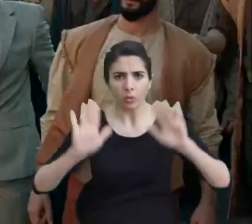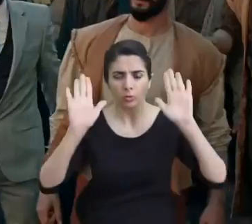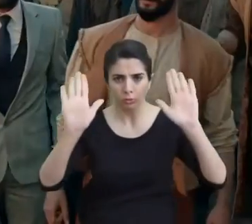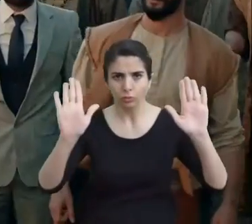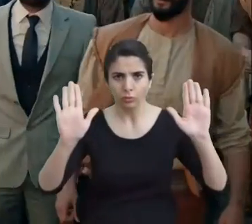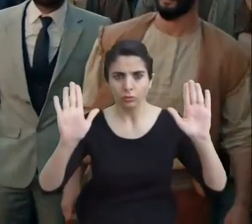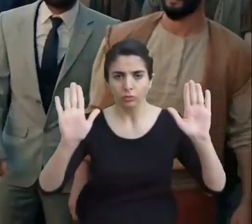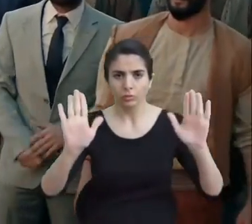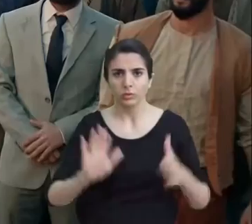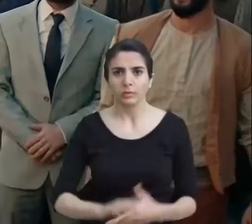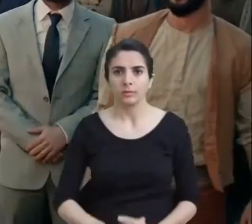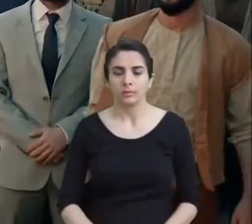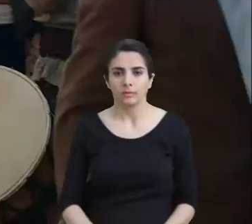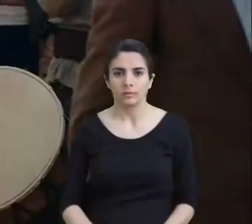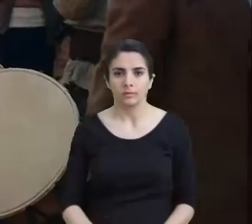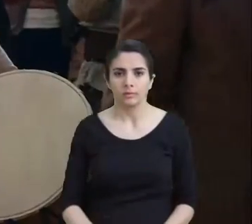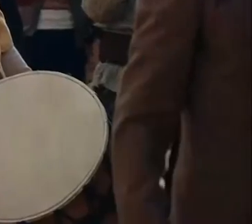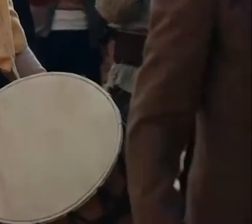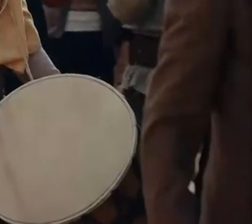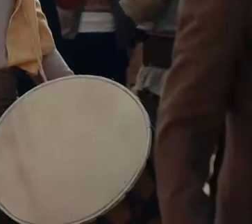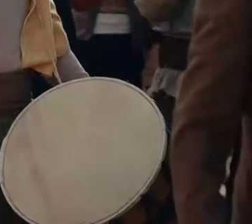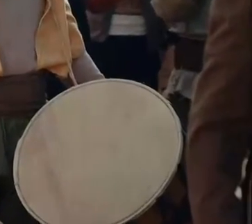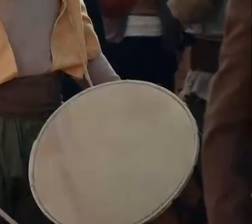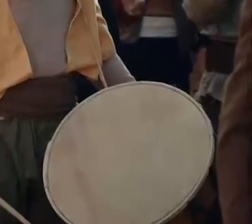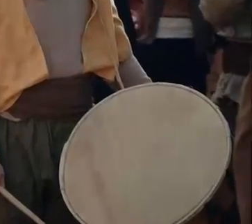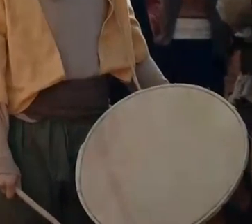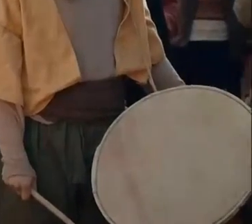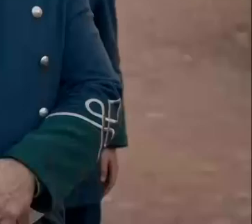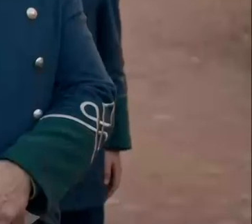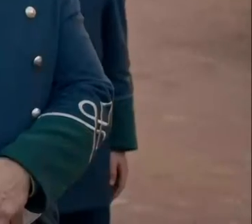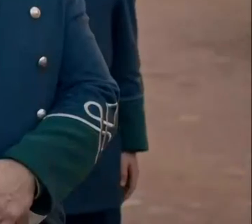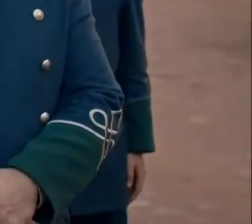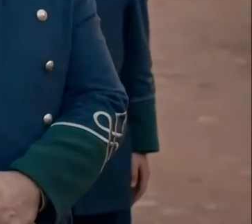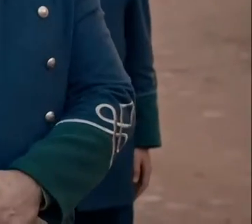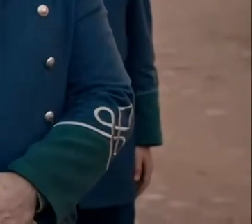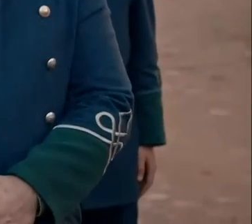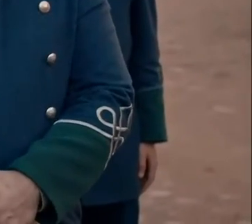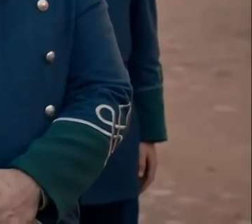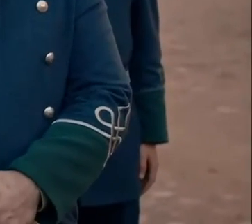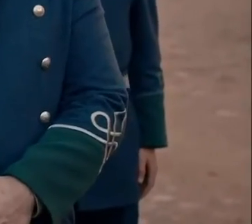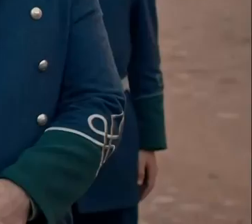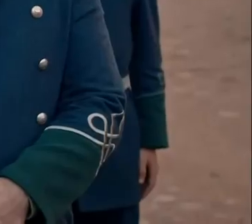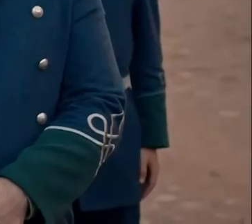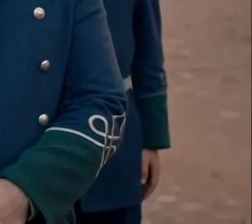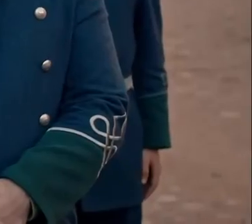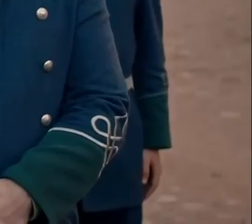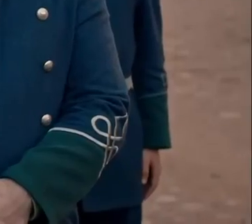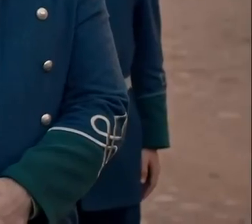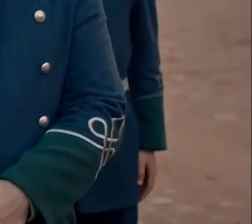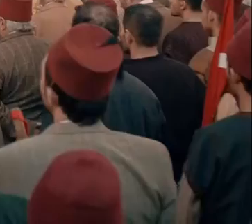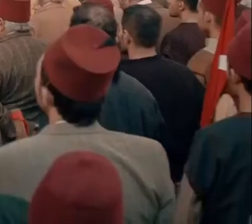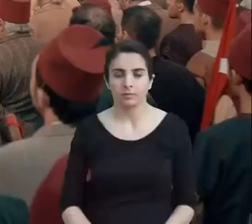Sükunet! Kadının bir bacağı basamak gibi Recai'nin sırtına basıyor. Havaya kaldırdığı elini indirdi. Hasan yanında el